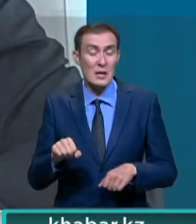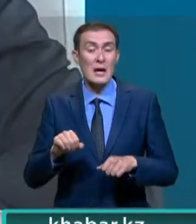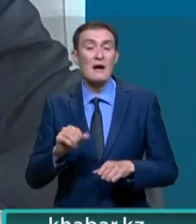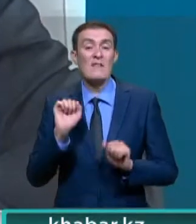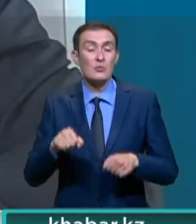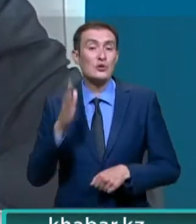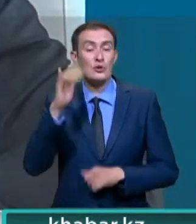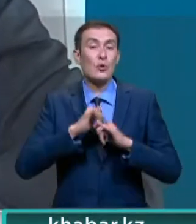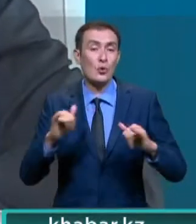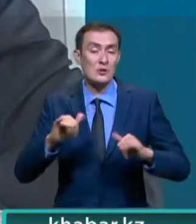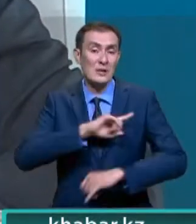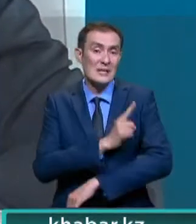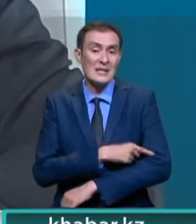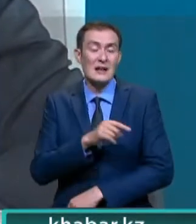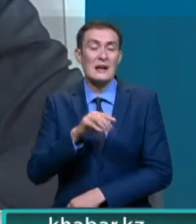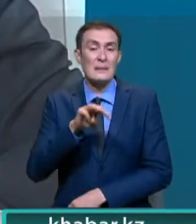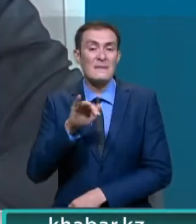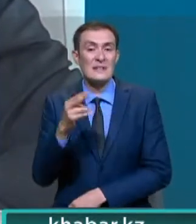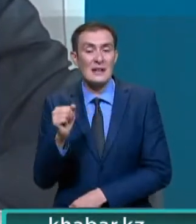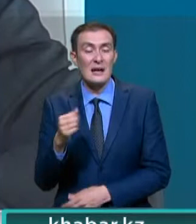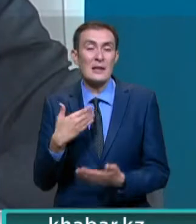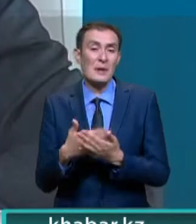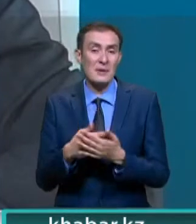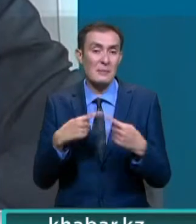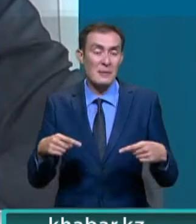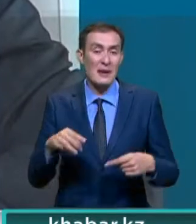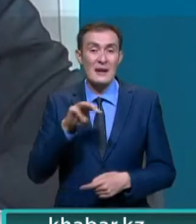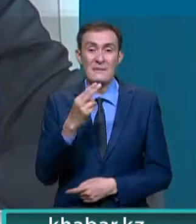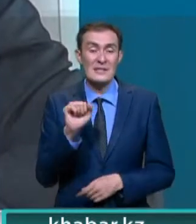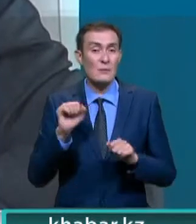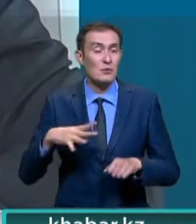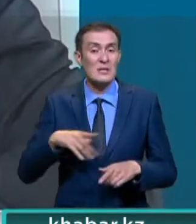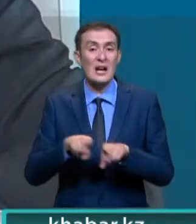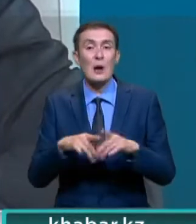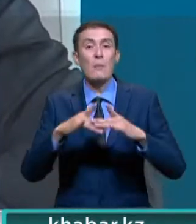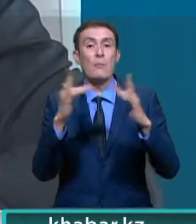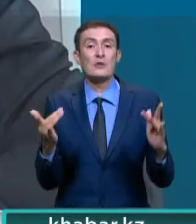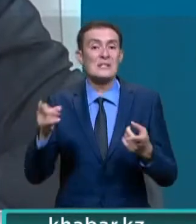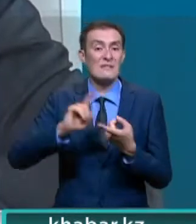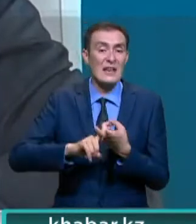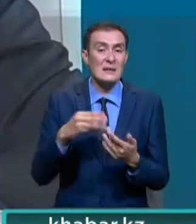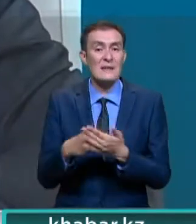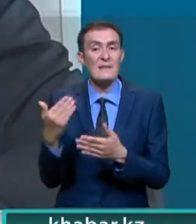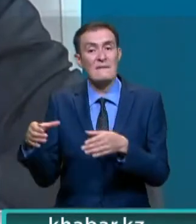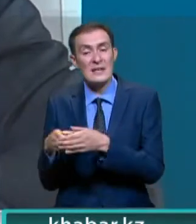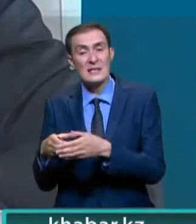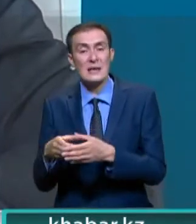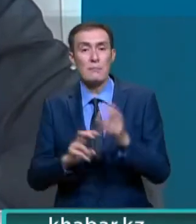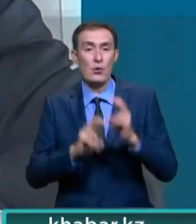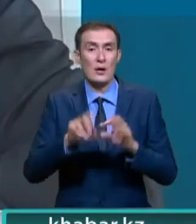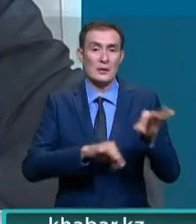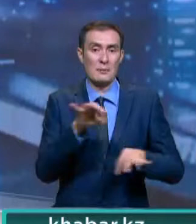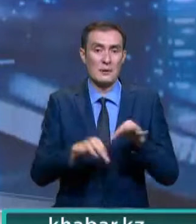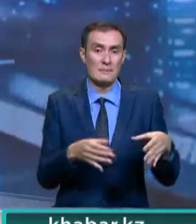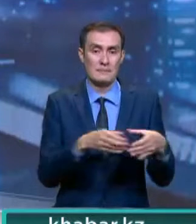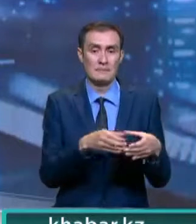роста МФЦА мы можем видеть на основе различных примеров. МФЦА может быть мостом между инвесторами и проектами.